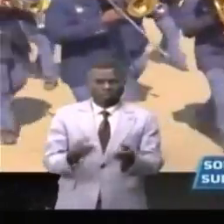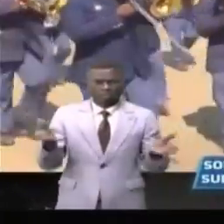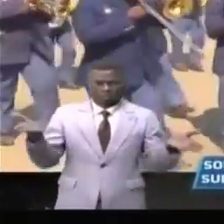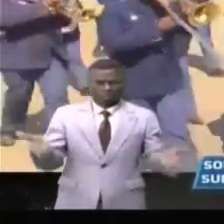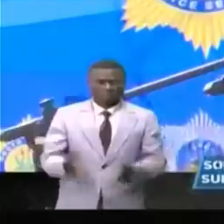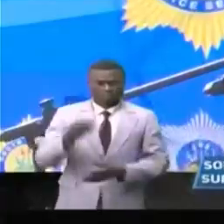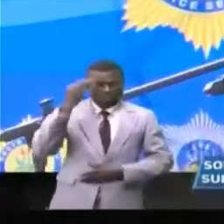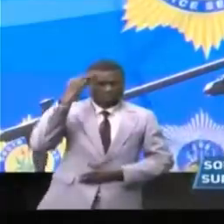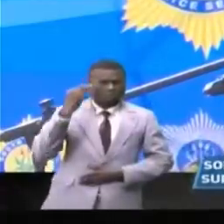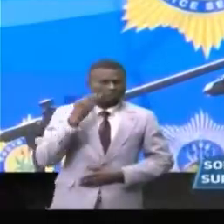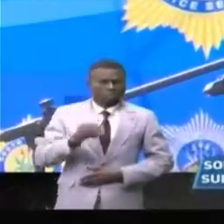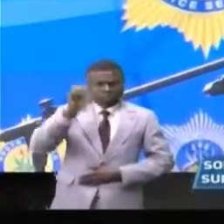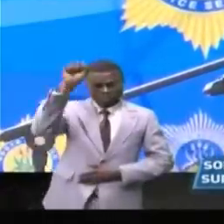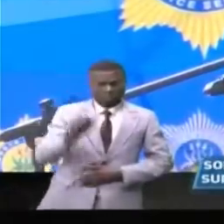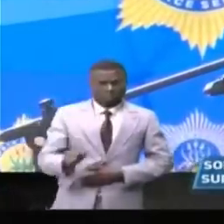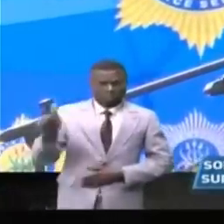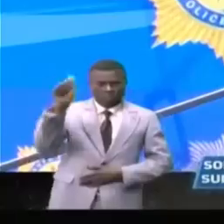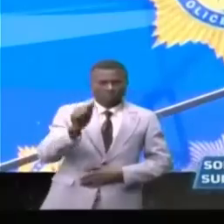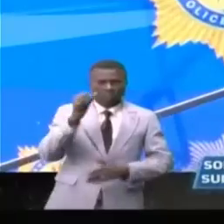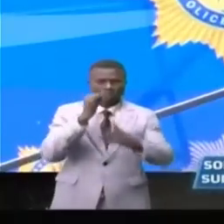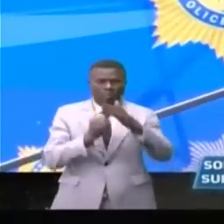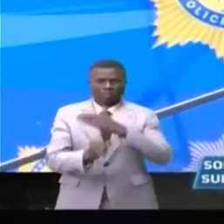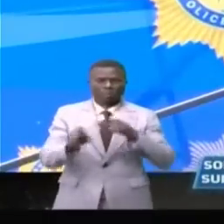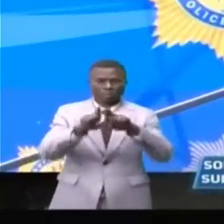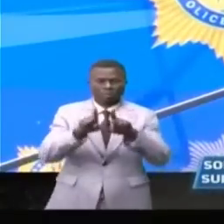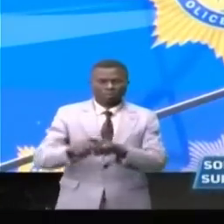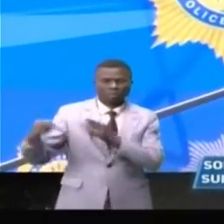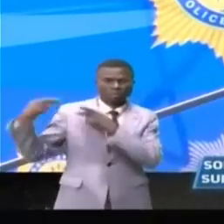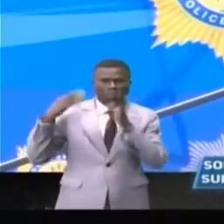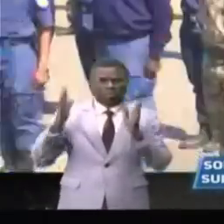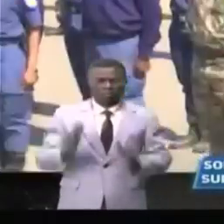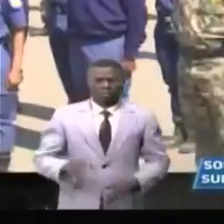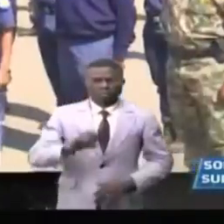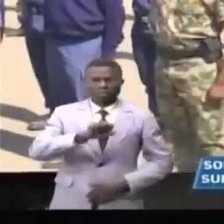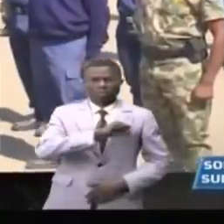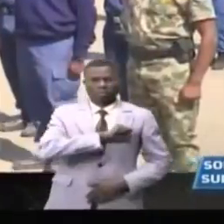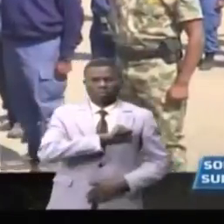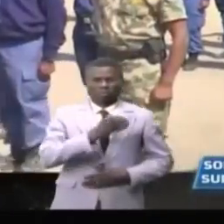du ministre sud-africain de l'Intérieur et des responsables de la police.